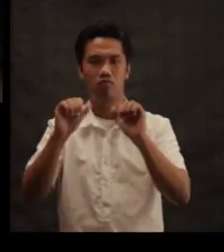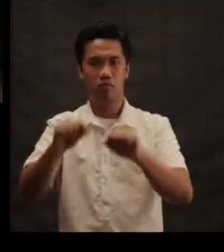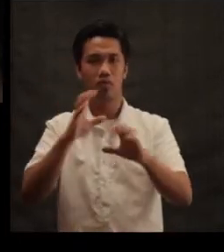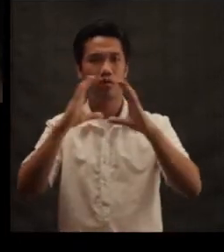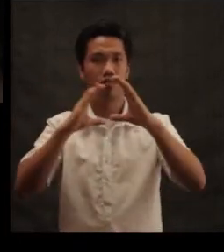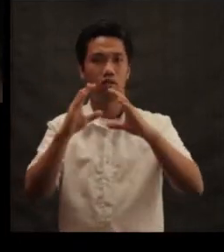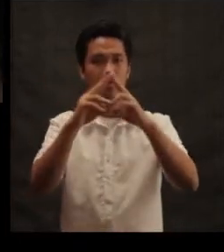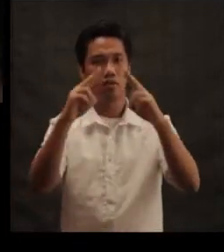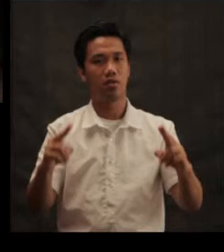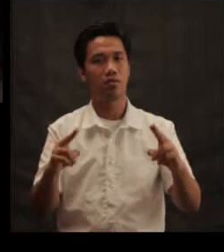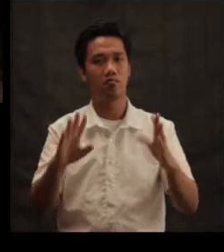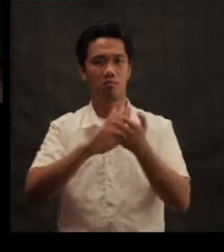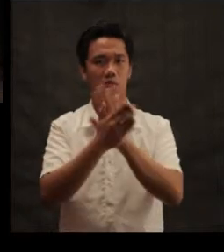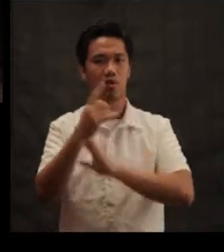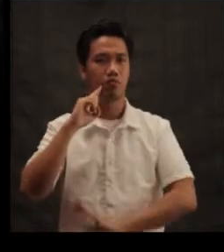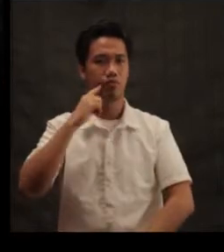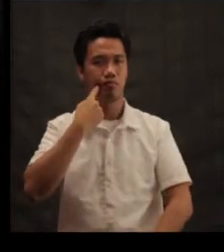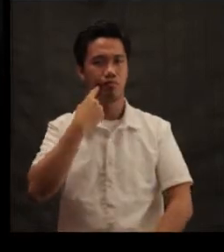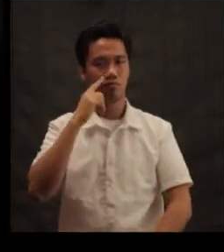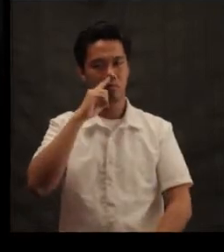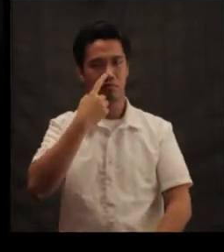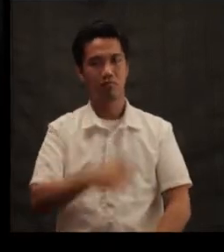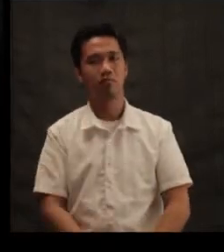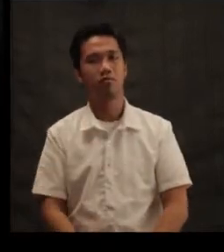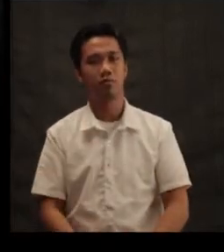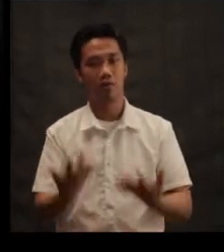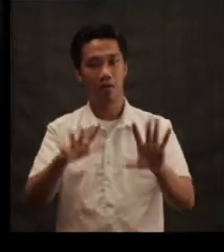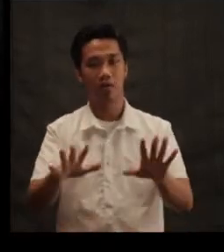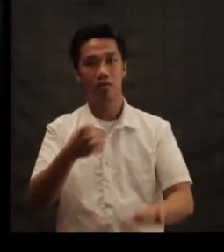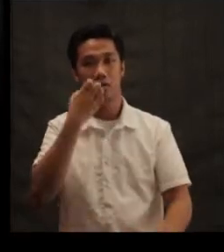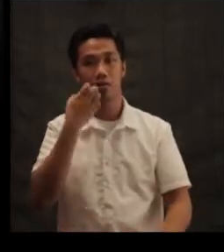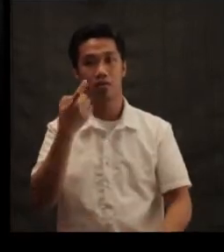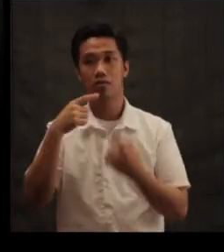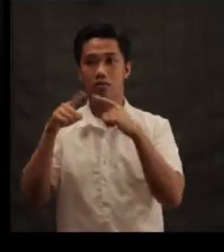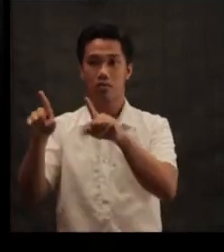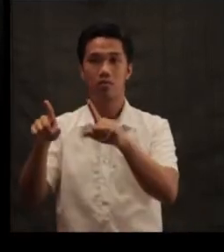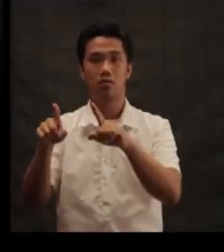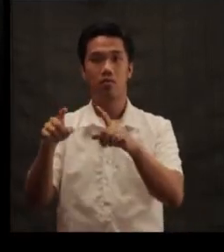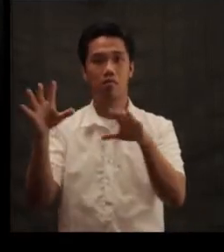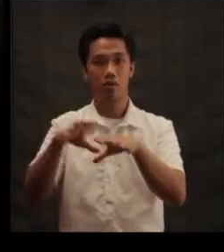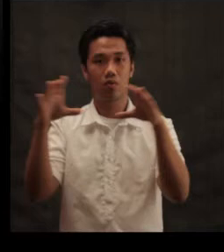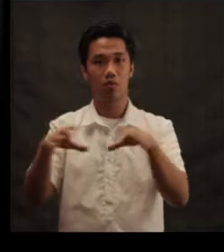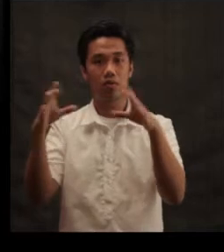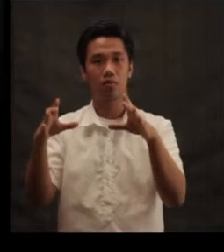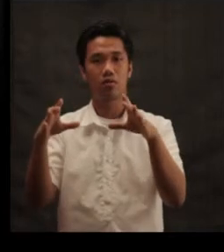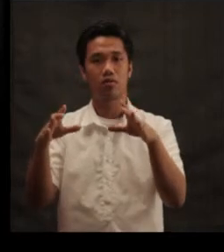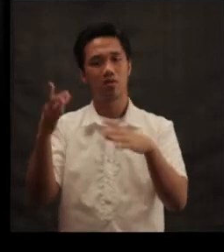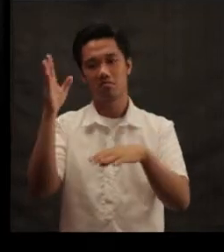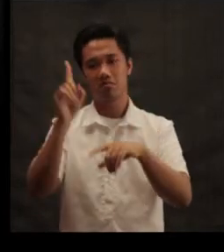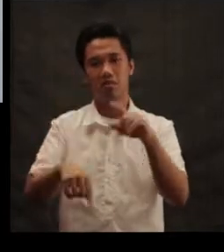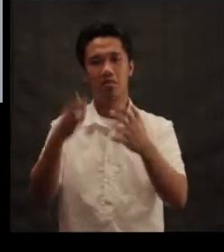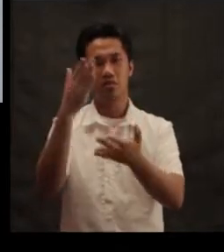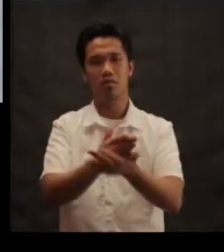makausap dito sa bahay, siguro nabuboring siya. Pagkakain niya, sabi niya mag-work daw siya, pupunta na siya noon. So hindi ko siya